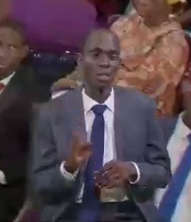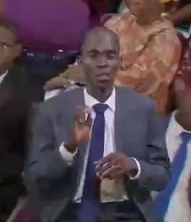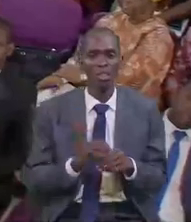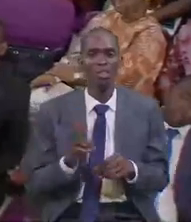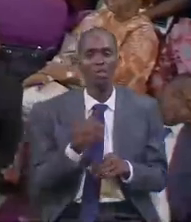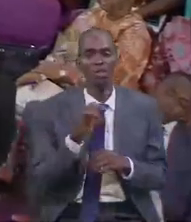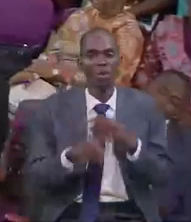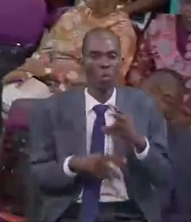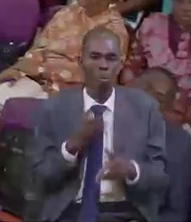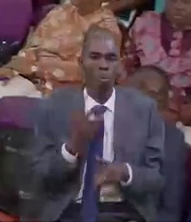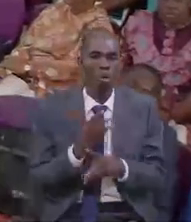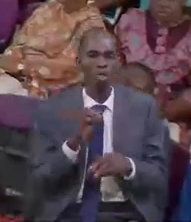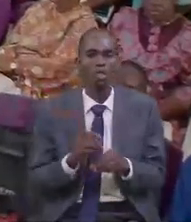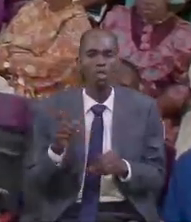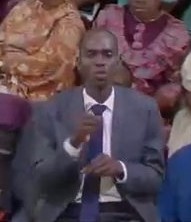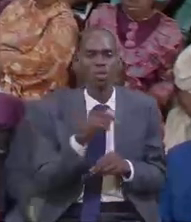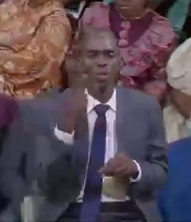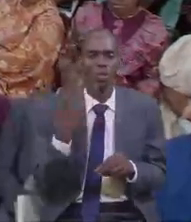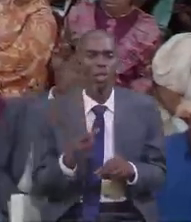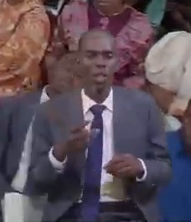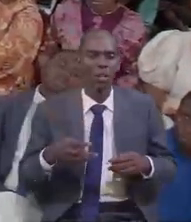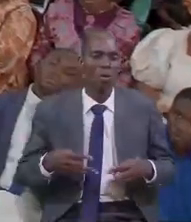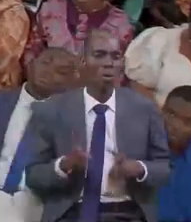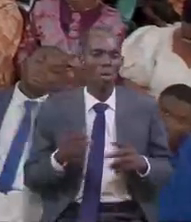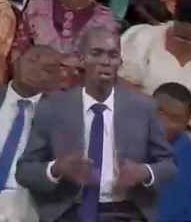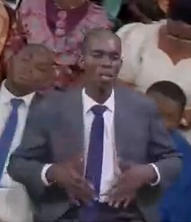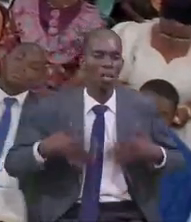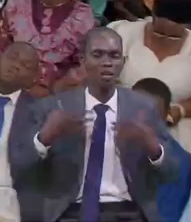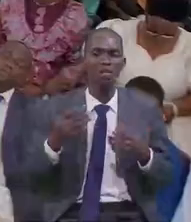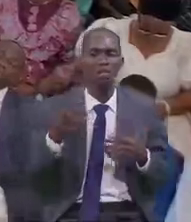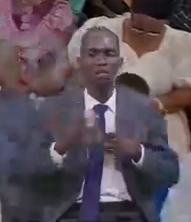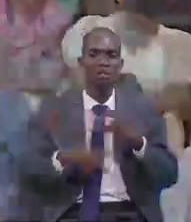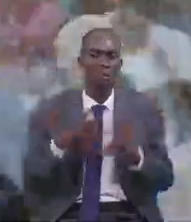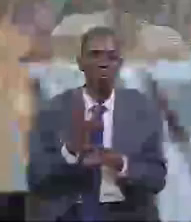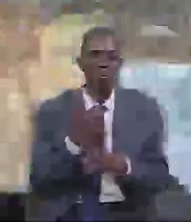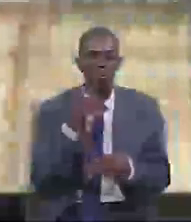toi, le mensonge du monde en toi, les Philistins en toi